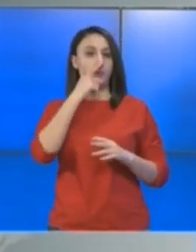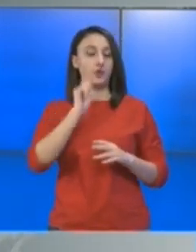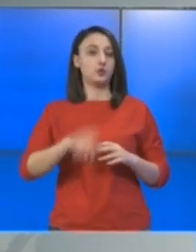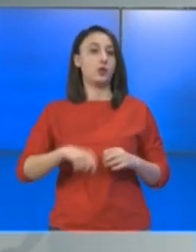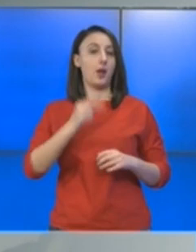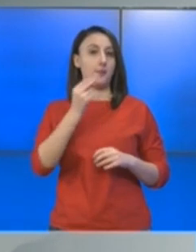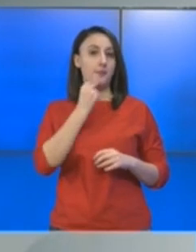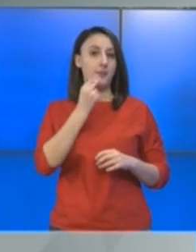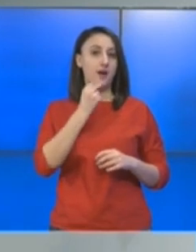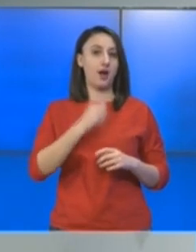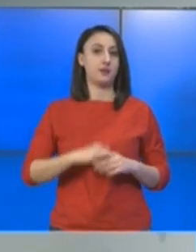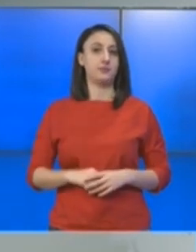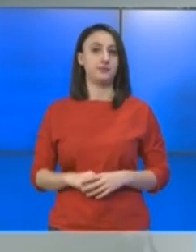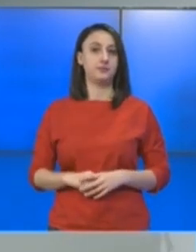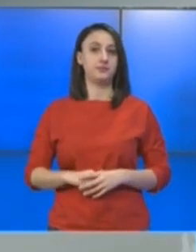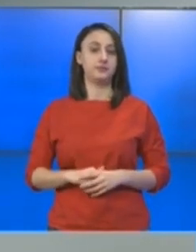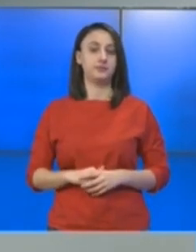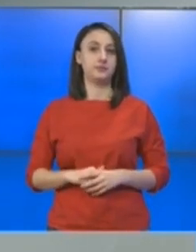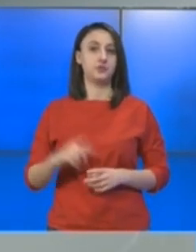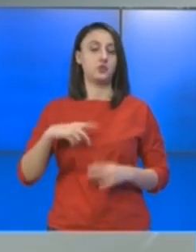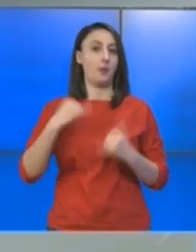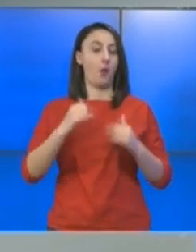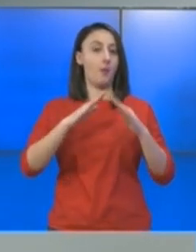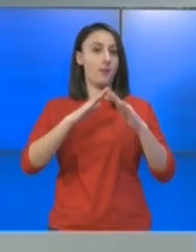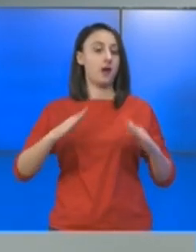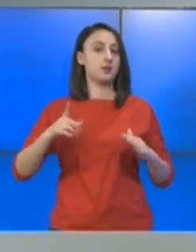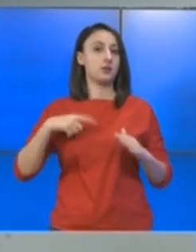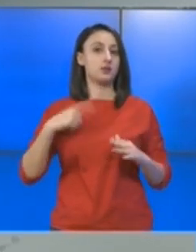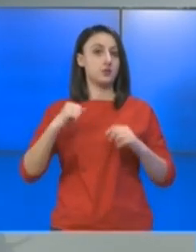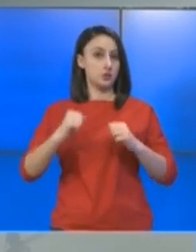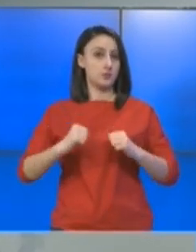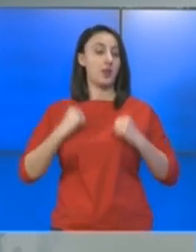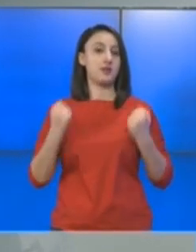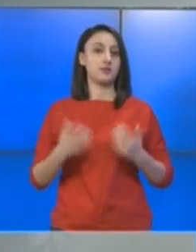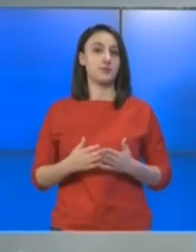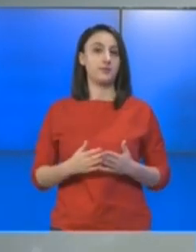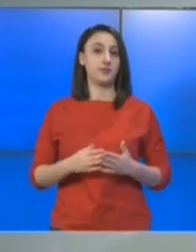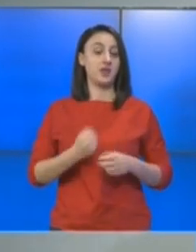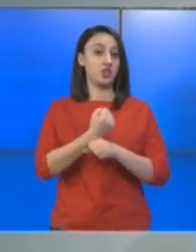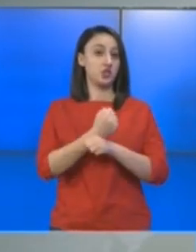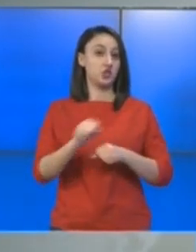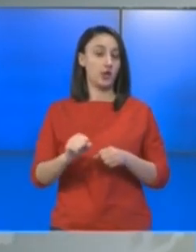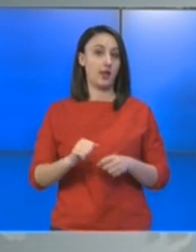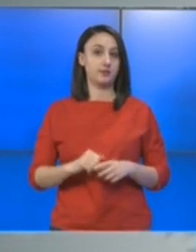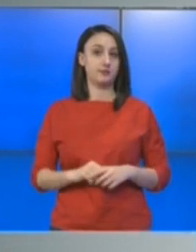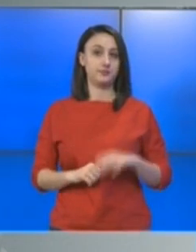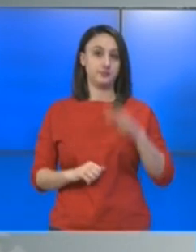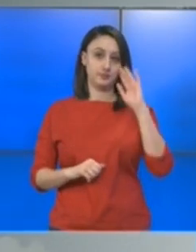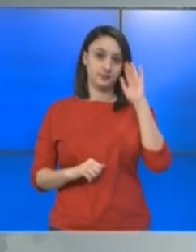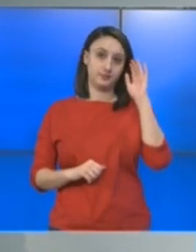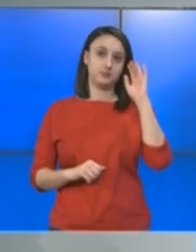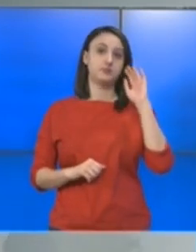bunătățile din care se înfruntau suntem încă să suntem mai speriat că niciodată